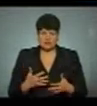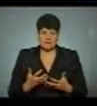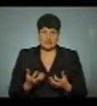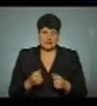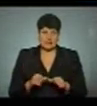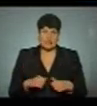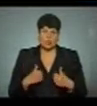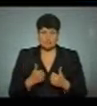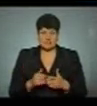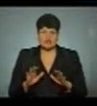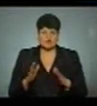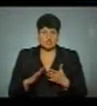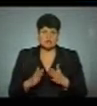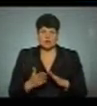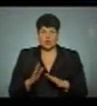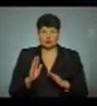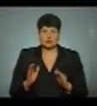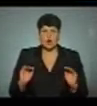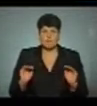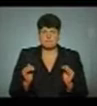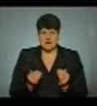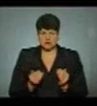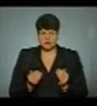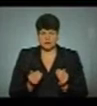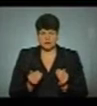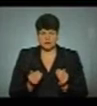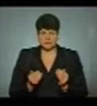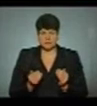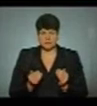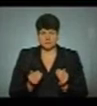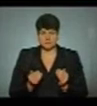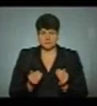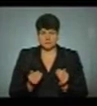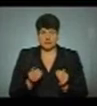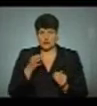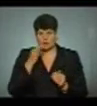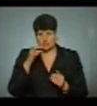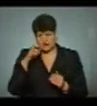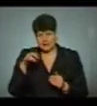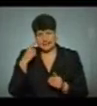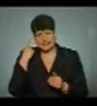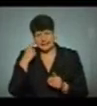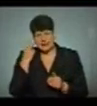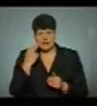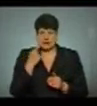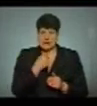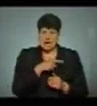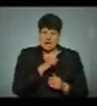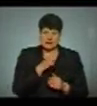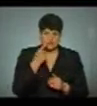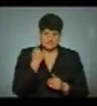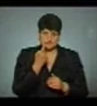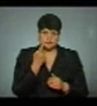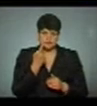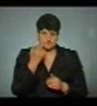комісії надзвичайних ситуацій, буде обмеження, скажімо так, досвіду країн, таких як Китай, як Італія. Значить,